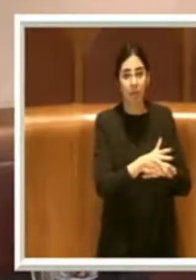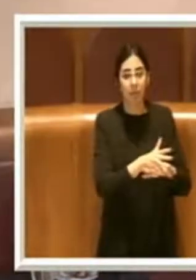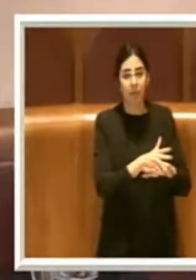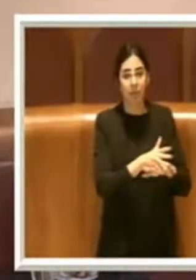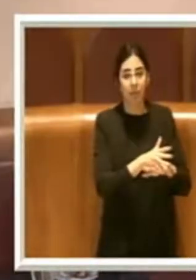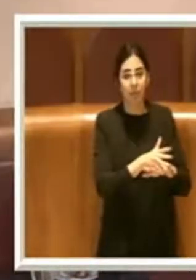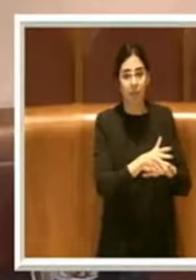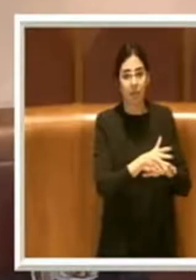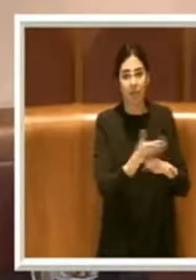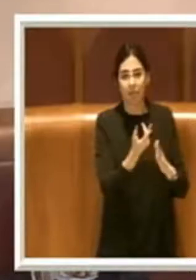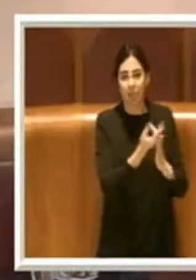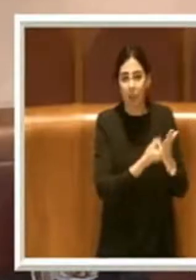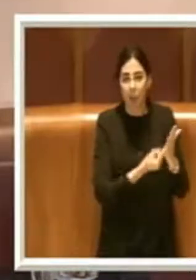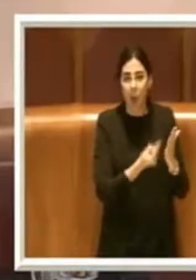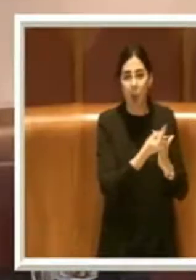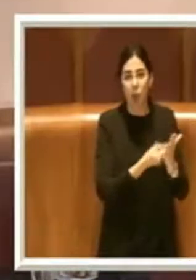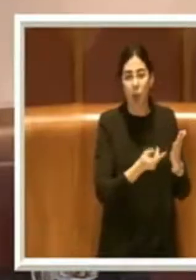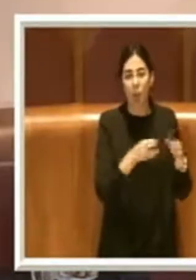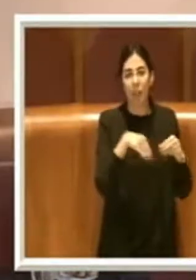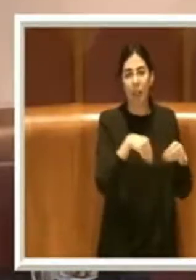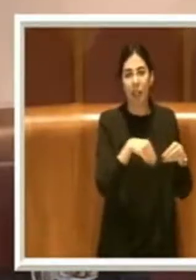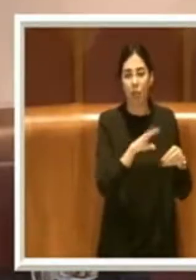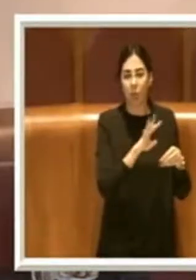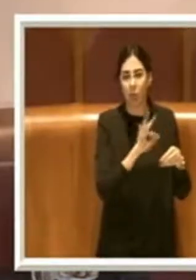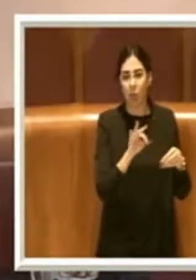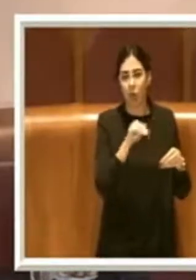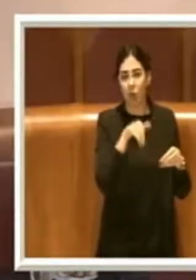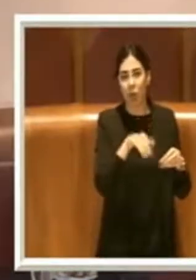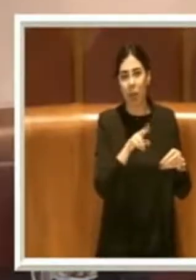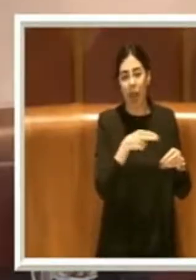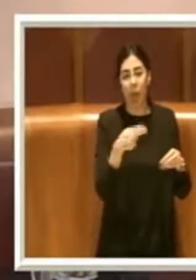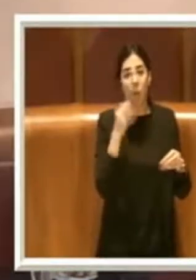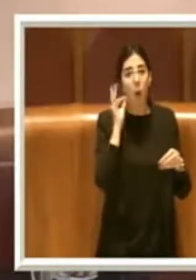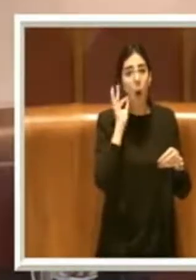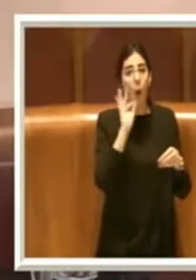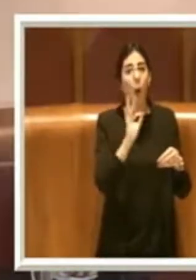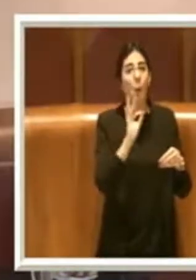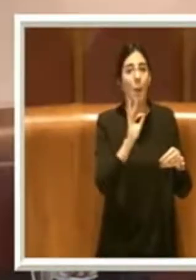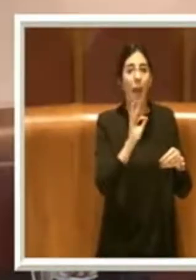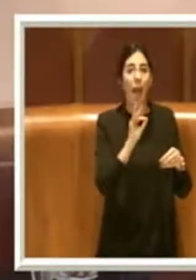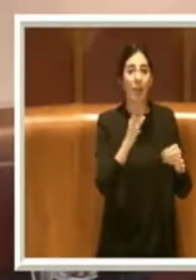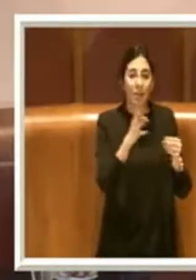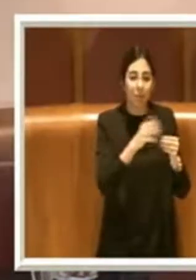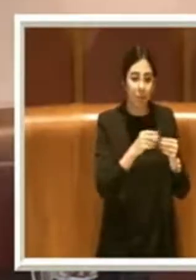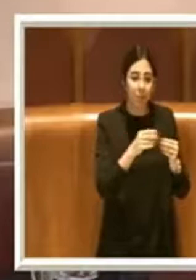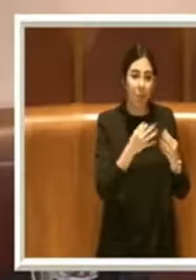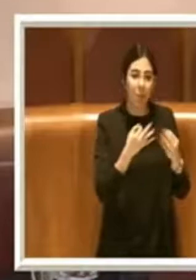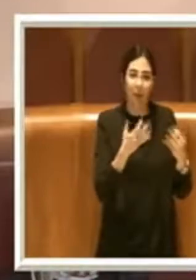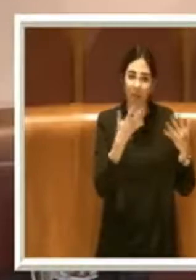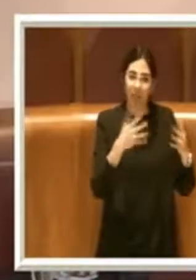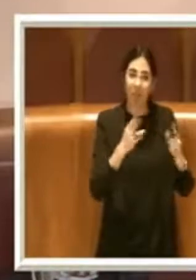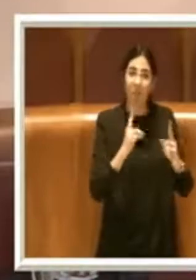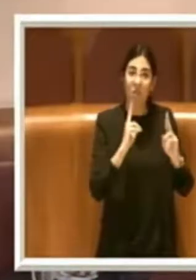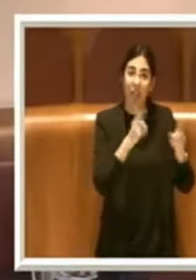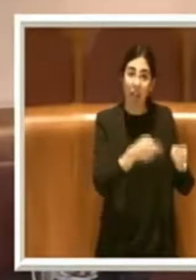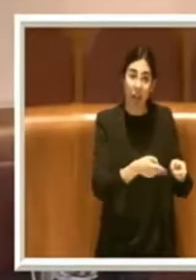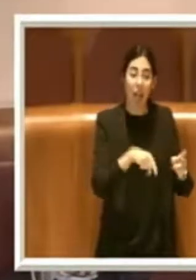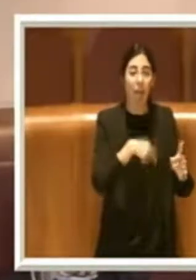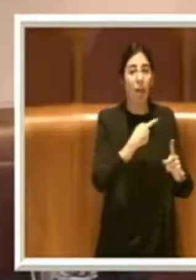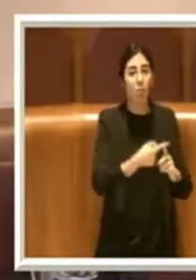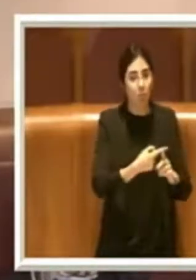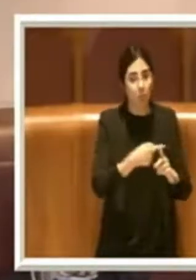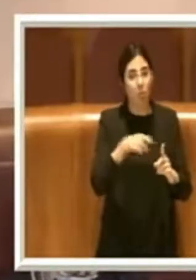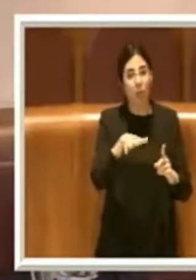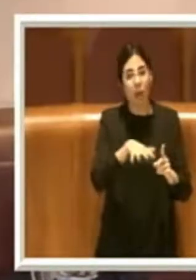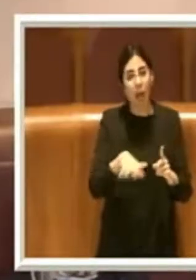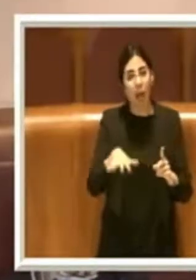sul progetto partecipativo di 400 mila euro, per ultimare i viali, per rimettere a nuovo anche le aricani